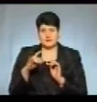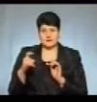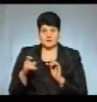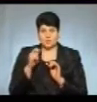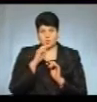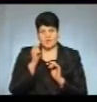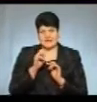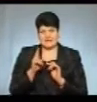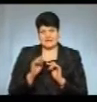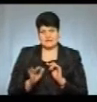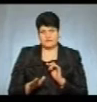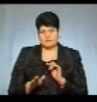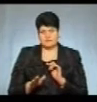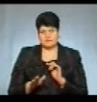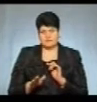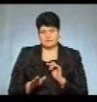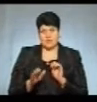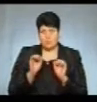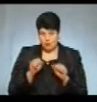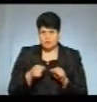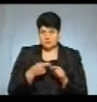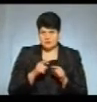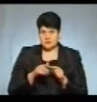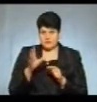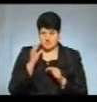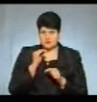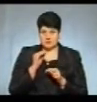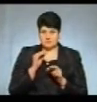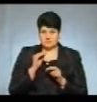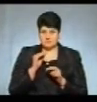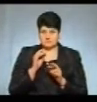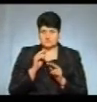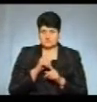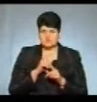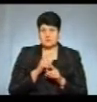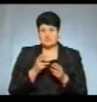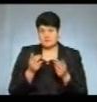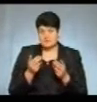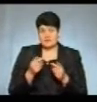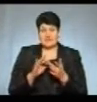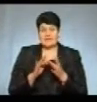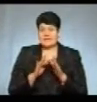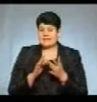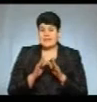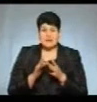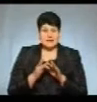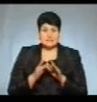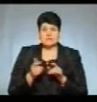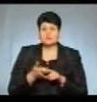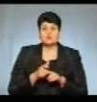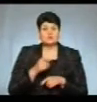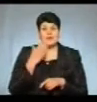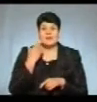українців. Чи можна вважати цей канал найбільш вразливим? Ну, звичайно, тому що в інтернеті дуже, скажімо, дуже